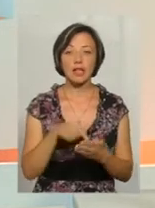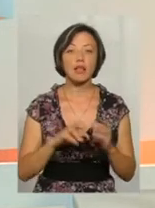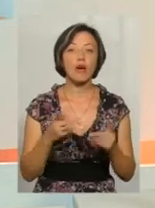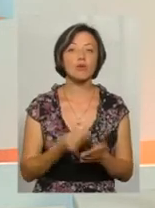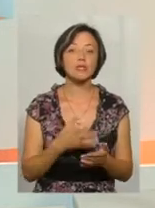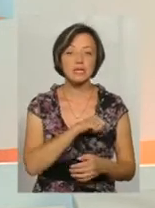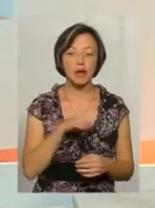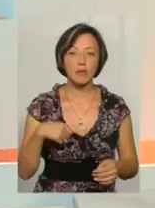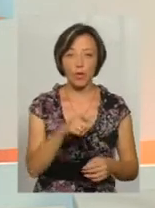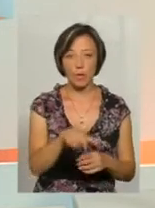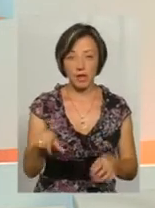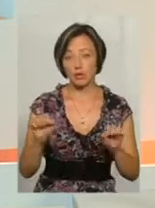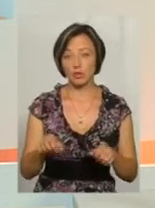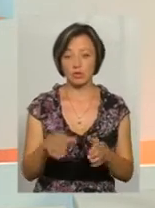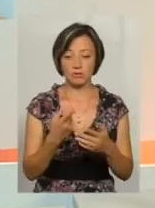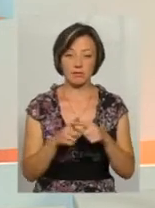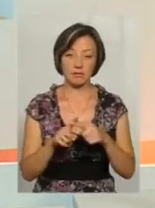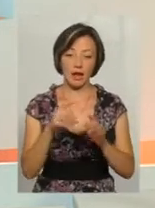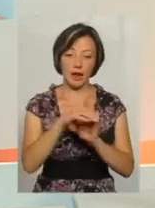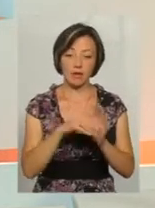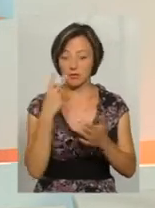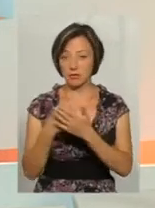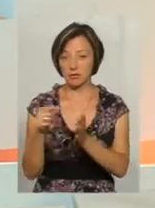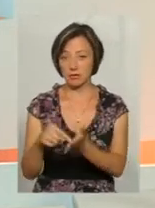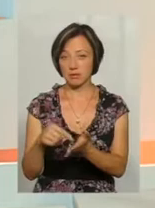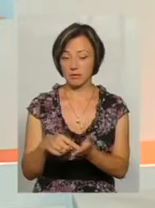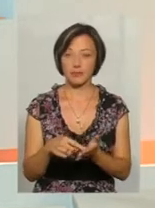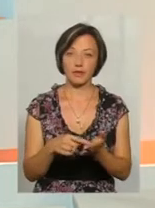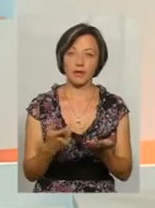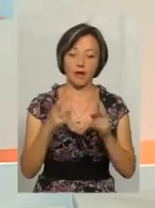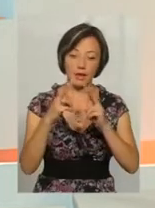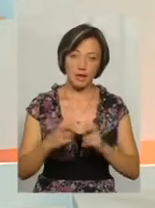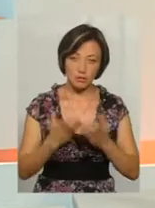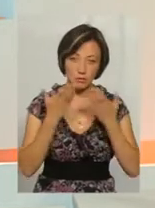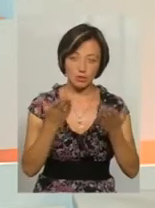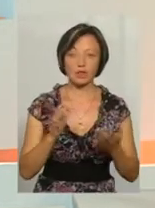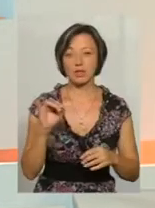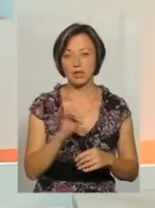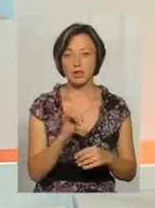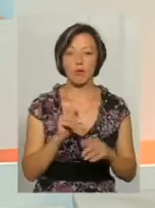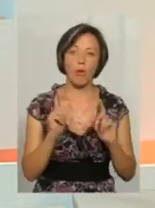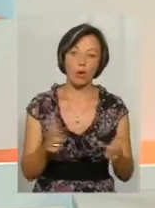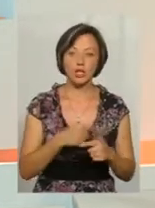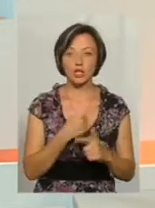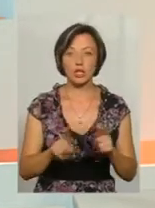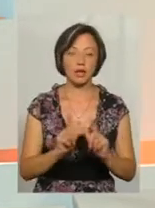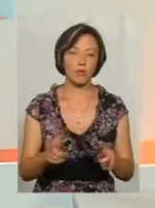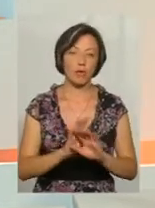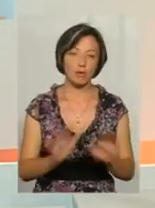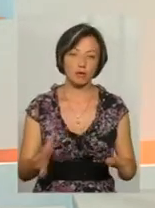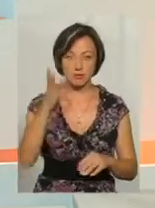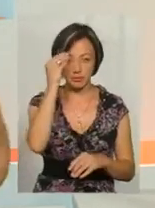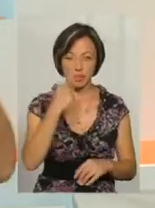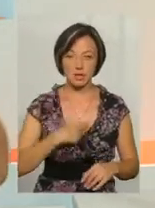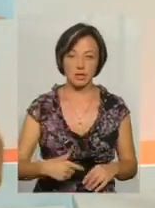оцінюють самі громадяни, і вони можуть опиратися на такі рейтинги, можуть подивитися там аналітику по них розписану, і знову ж таки погодитись чи не погодитись, взяти щось для себе